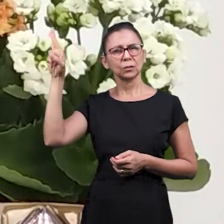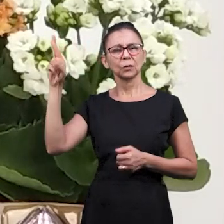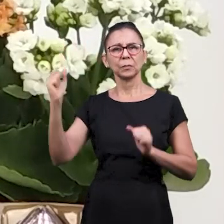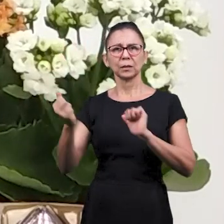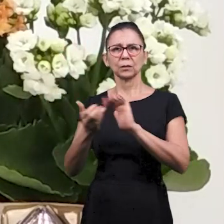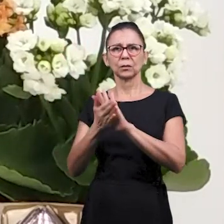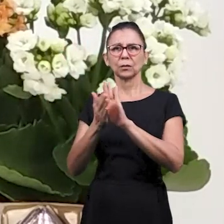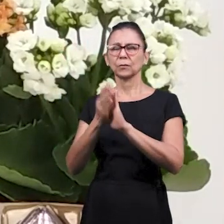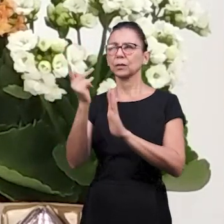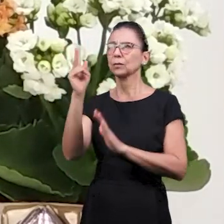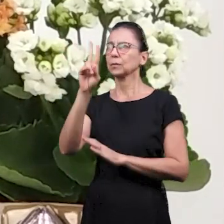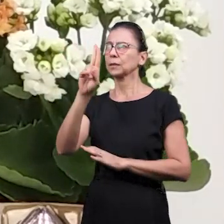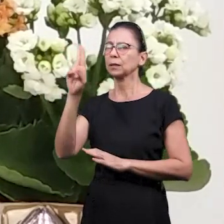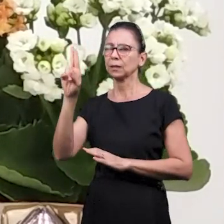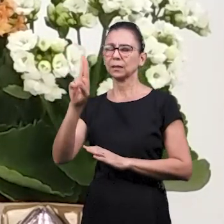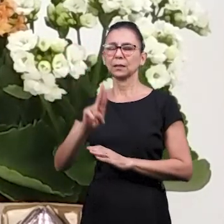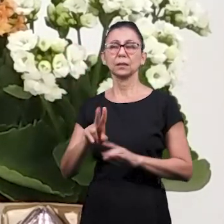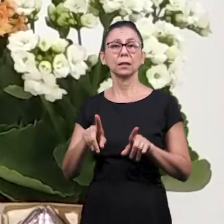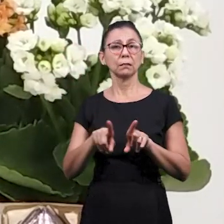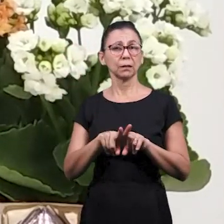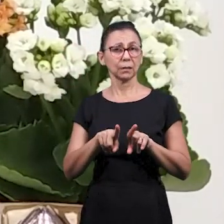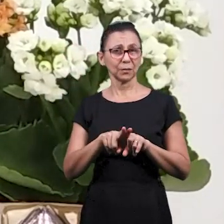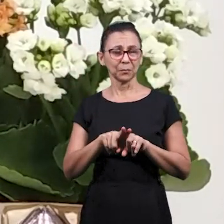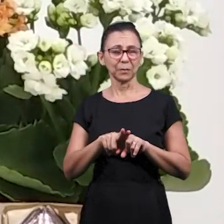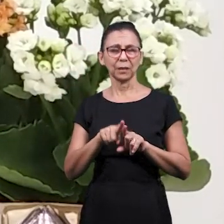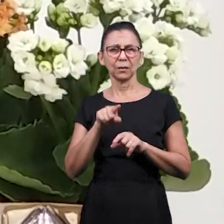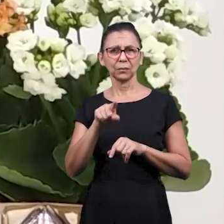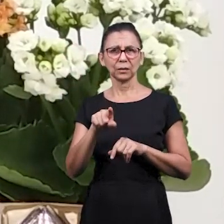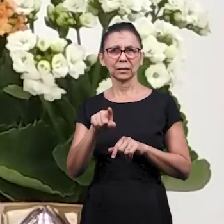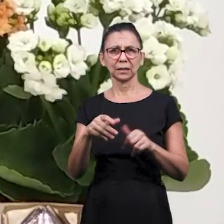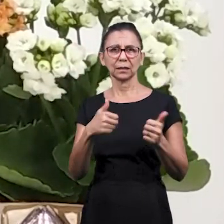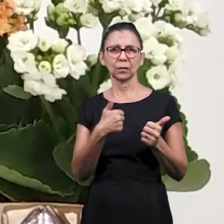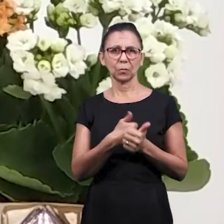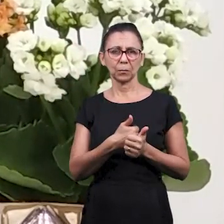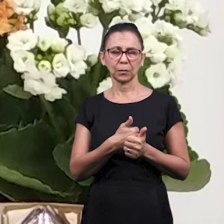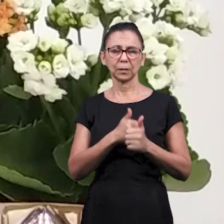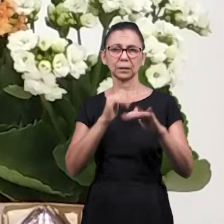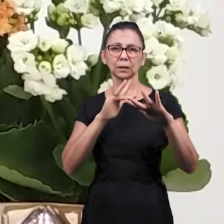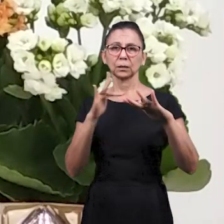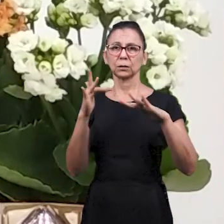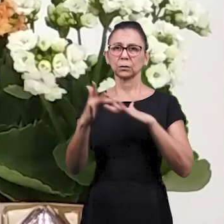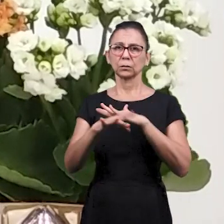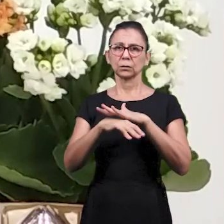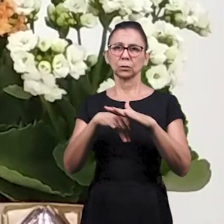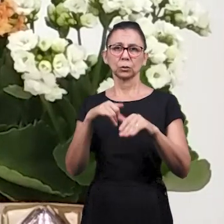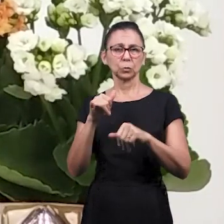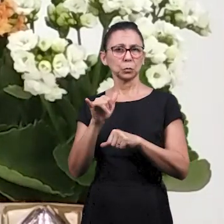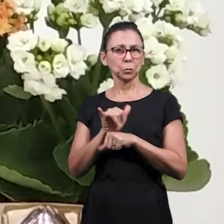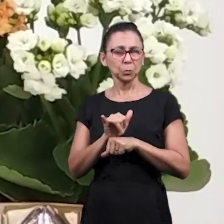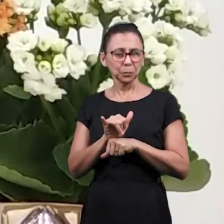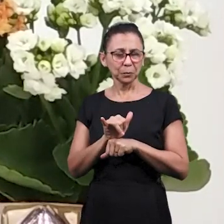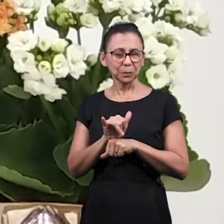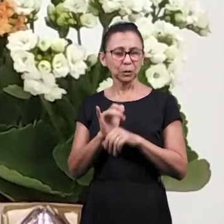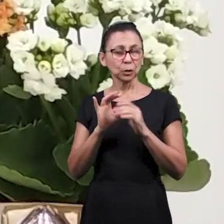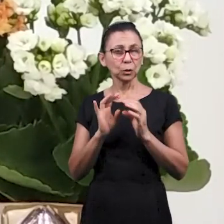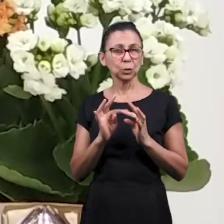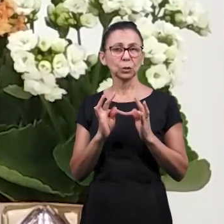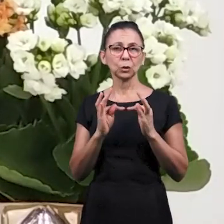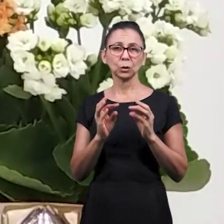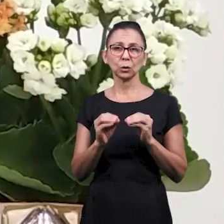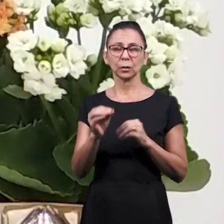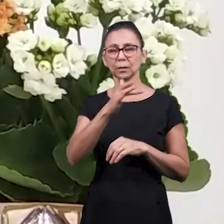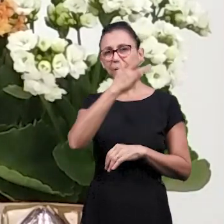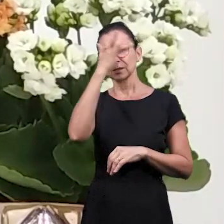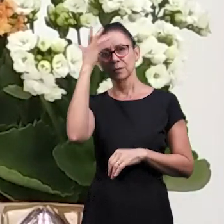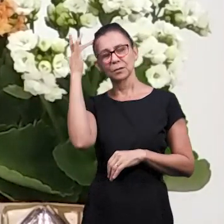служениях. Хотел бы поблагодарить всех тех, кто смотрит наше служение на нашем канале на